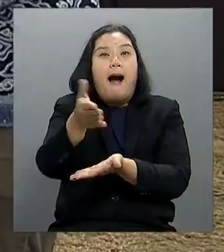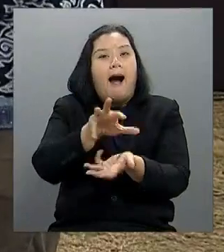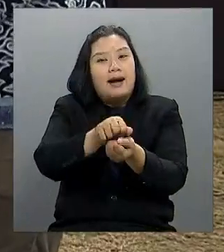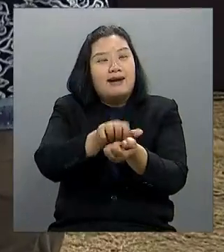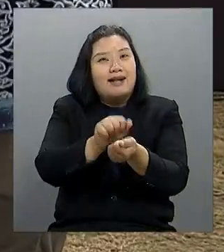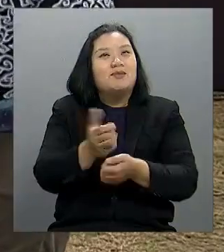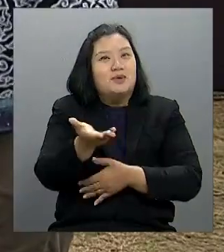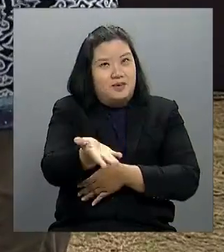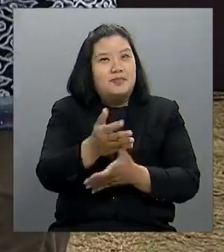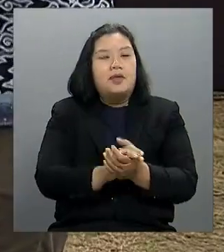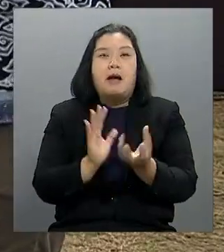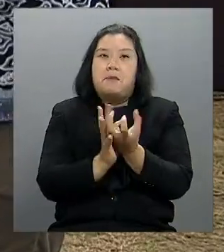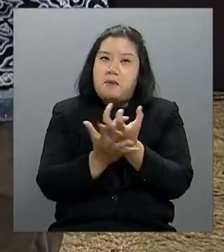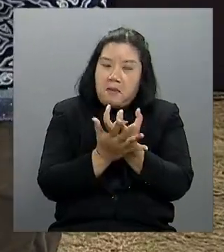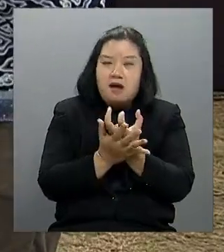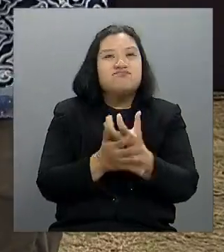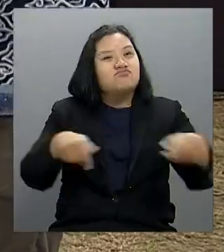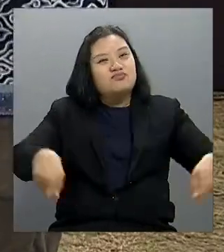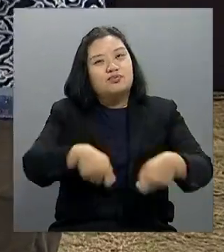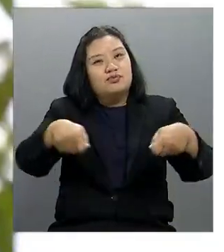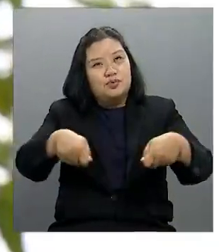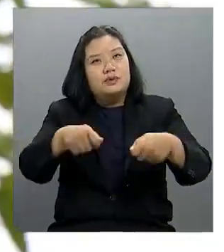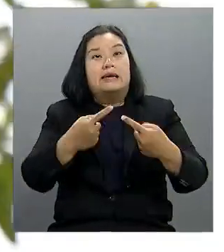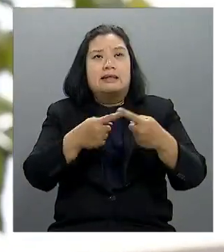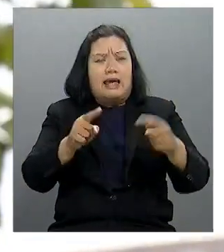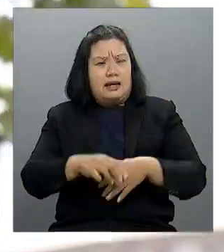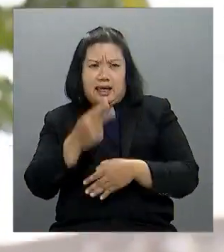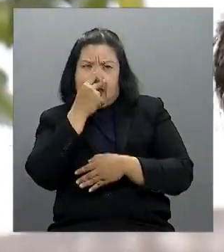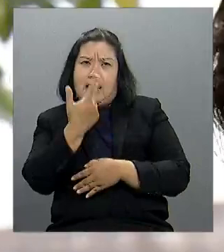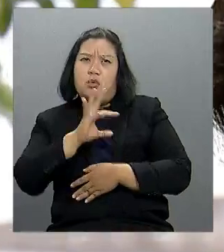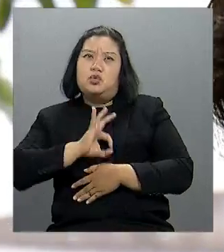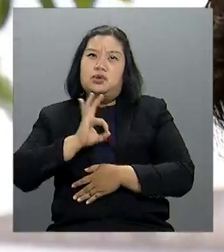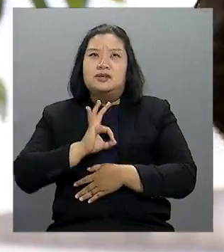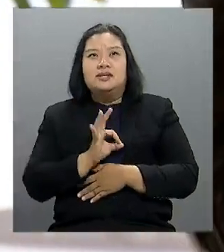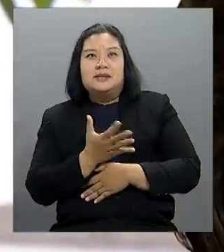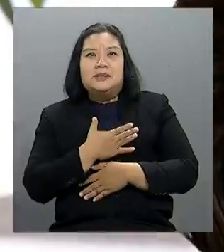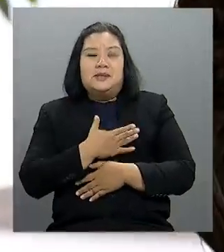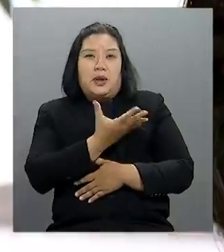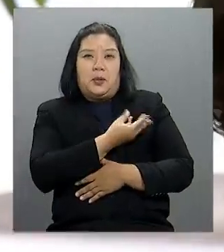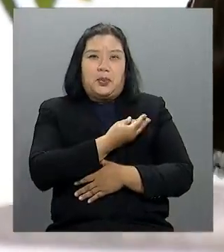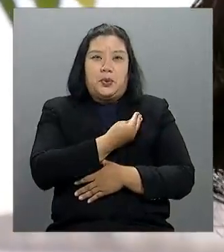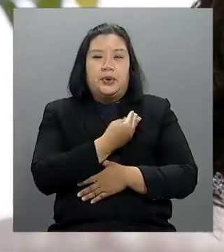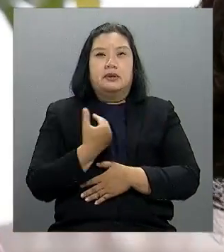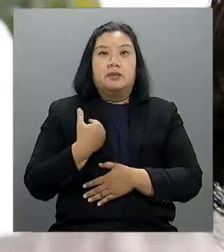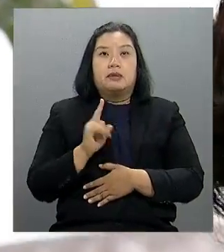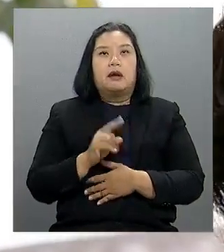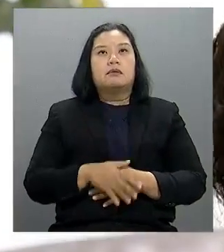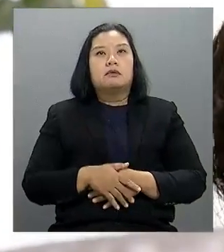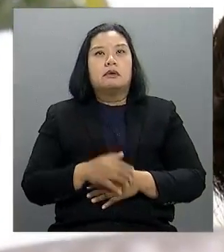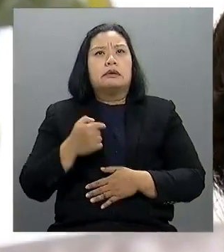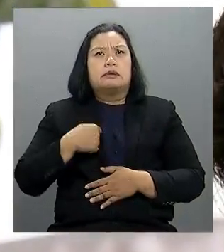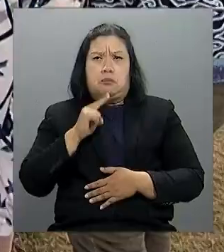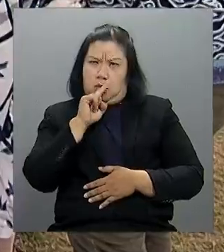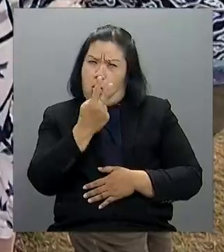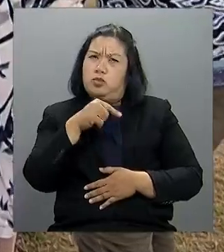อร่อยค่ะ แต่อีกหนึ่งเมนูที่กะทิรู้สึกว่าตื่นเต้นสำหรับกะทิเองนะคะเพราะว่ามาภูเก็ตไม่บ่อยครั้ง ที่ สองโอเต้